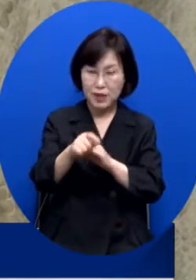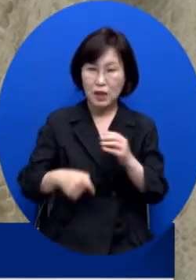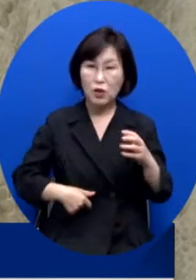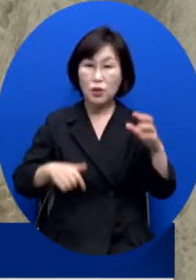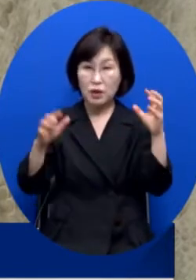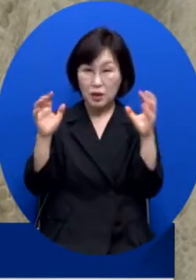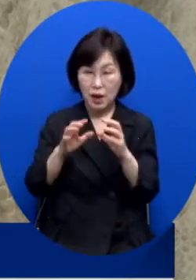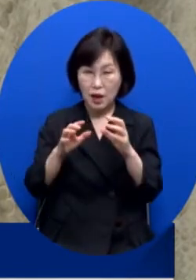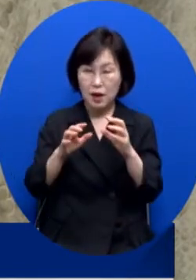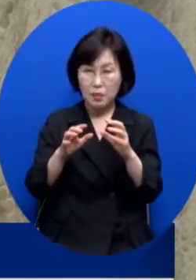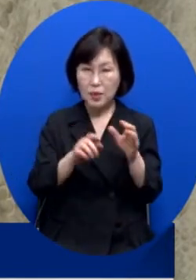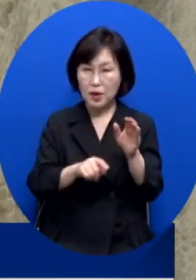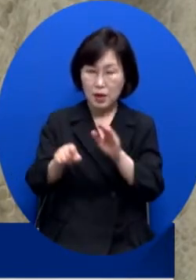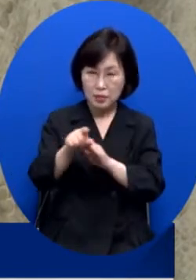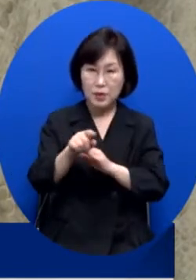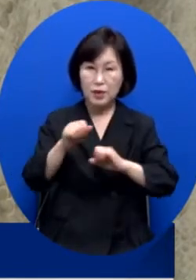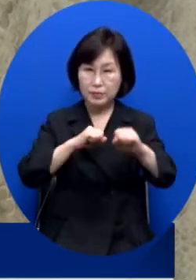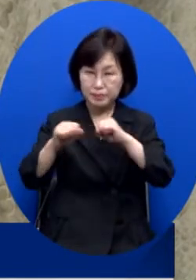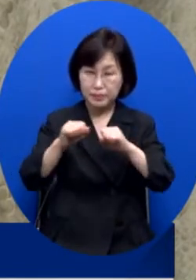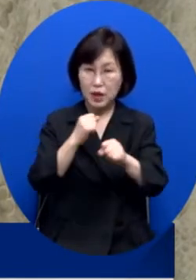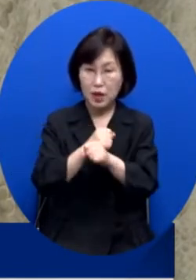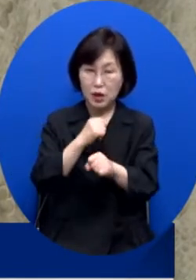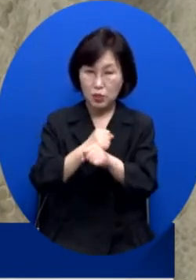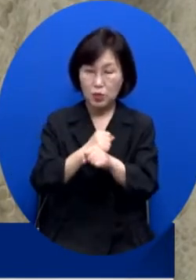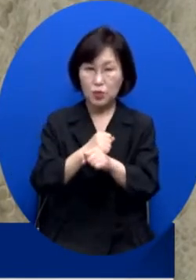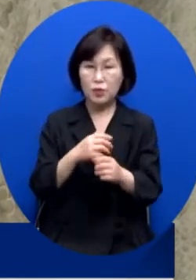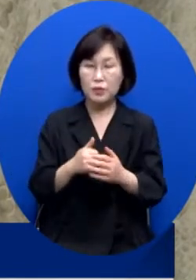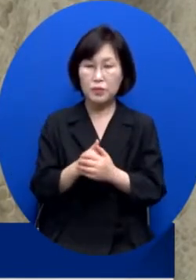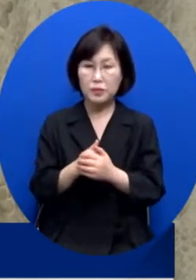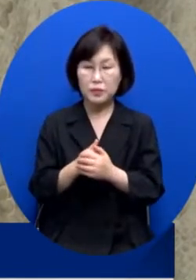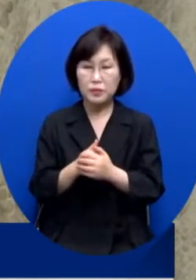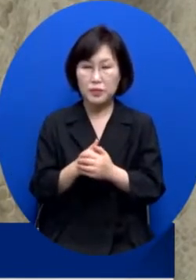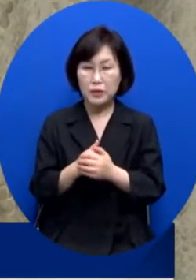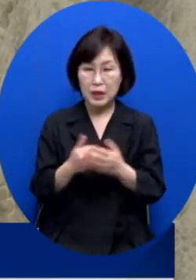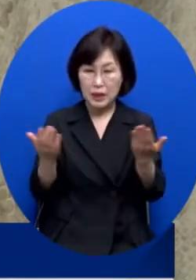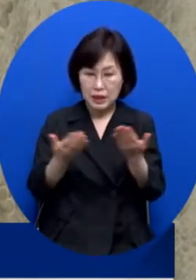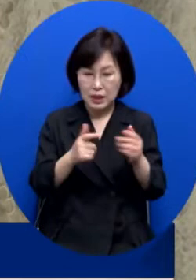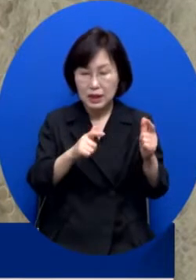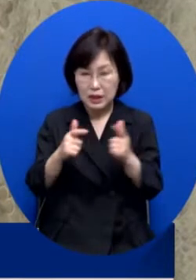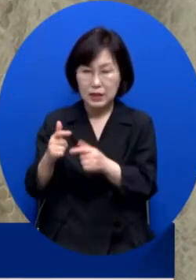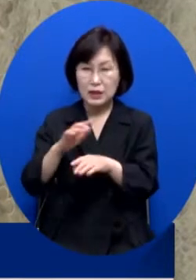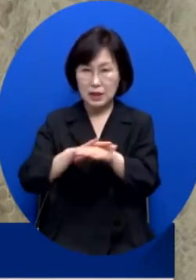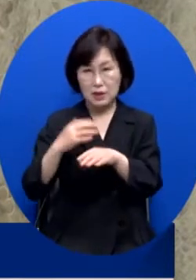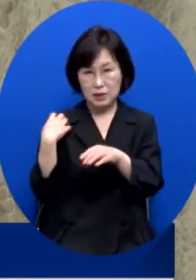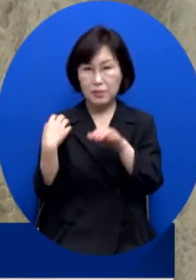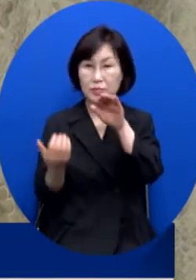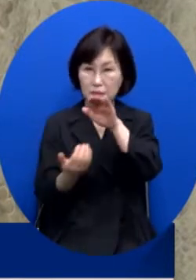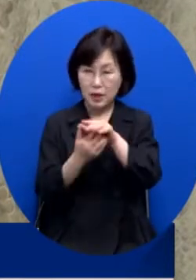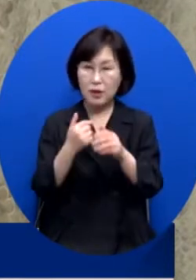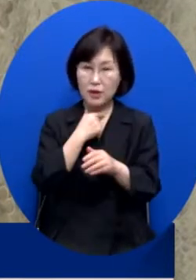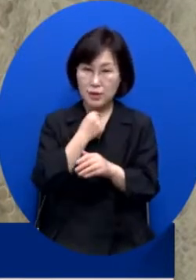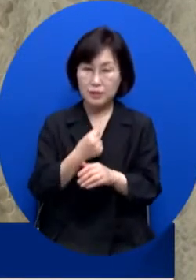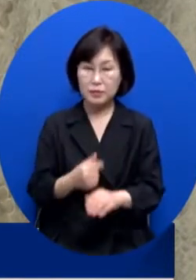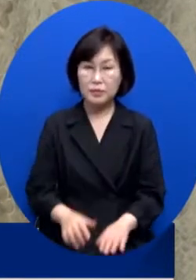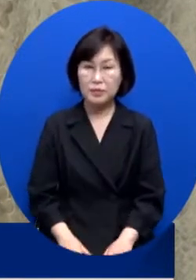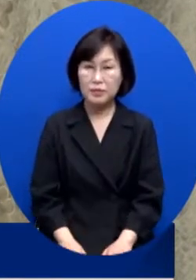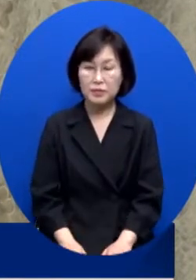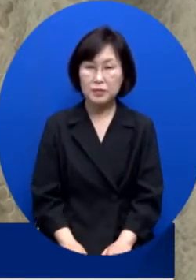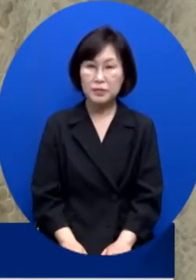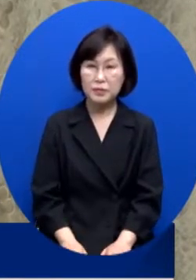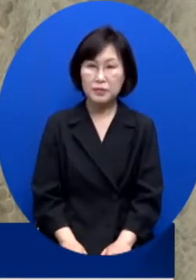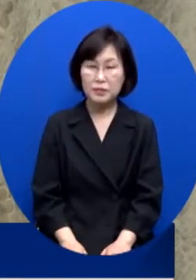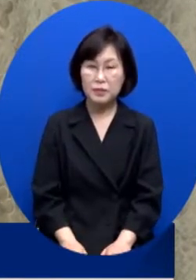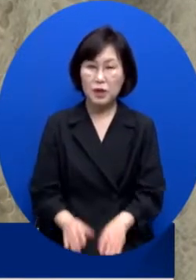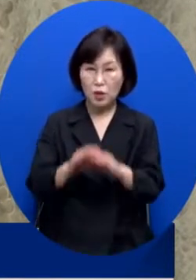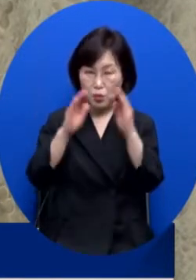펼치는데도 앞장서야 되고 기장정신을 가지고 그 일들도 또 감당해내야 되고요. 그래서